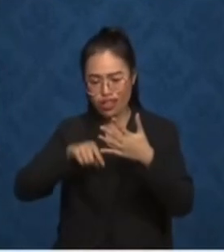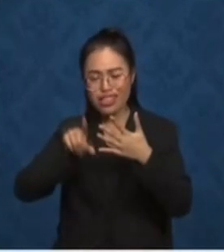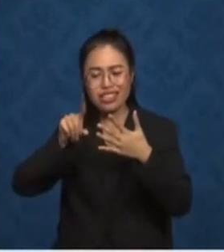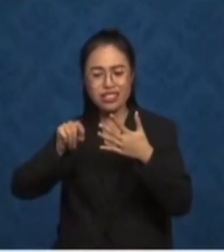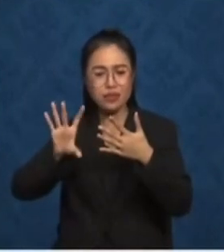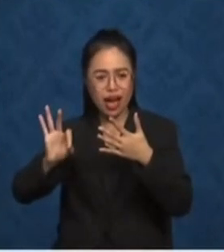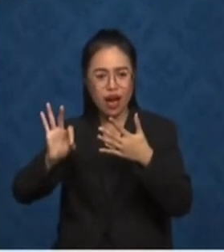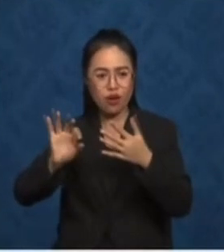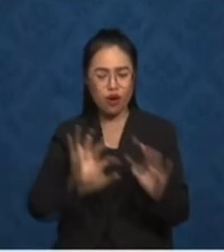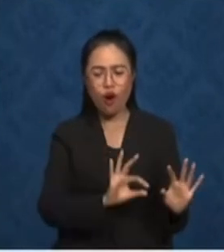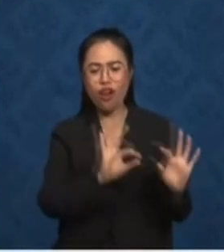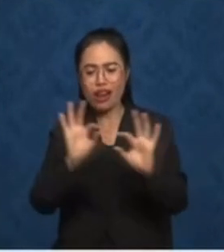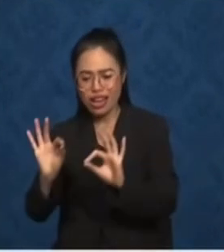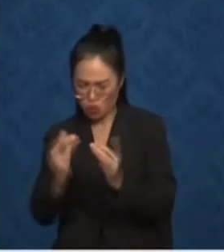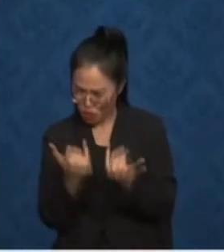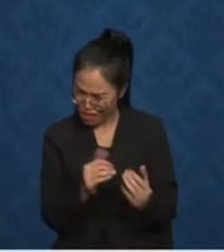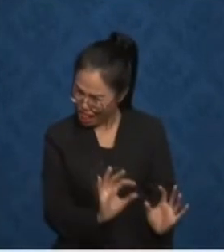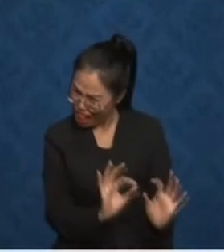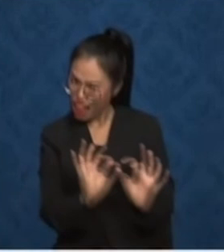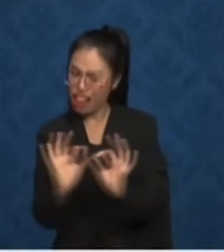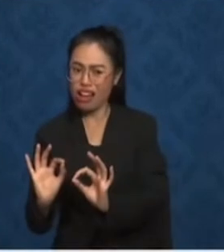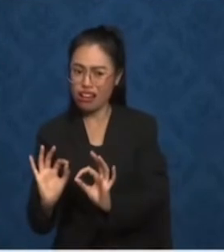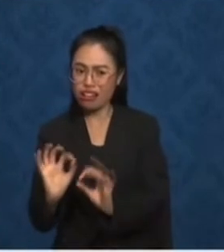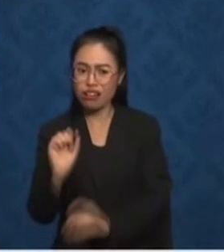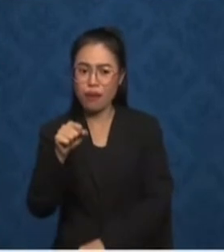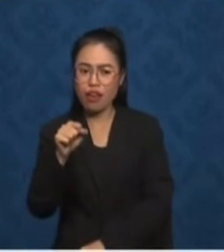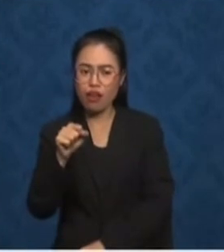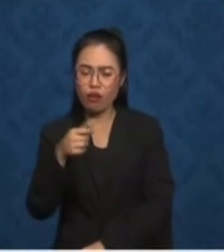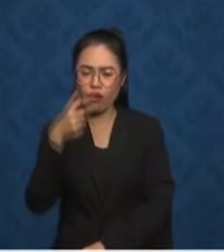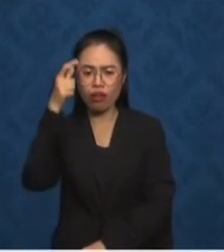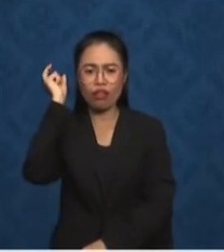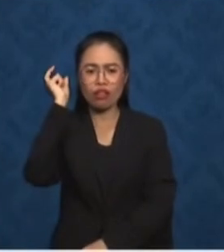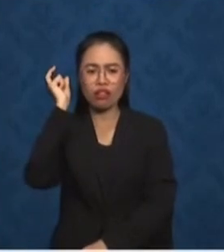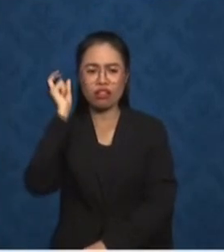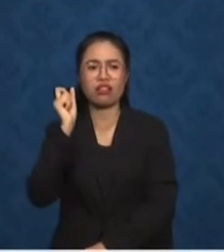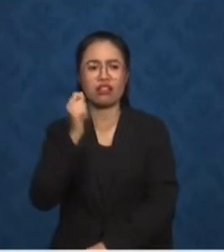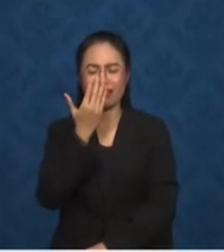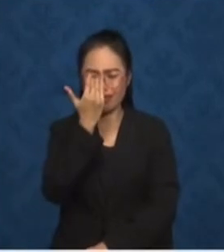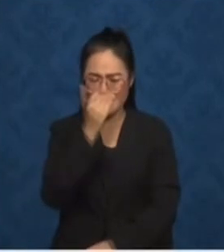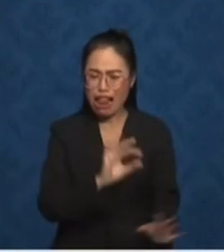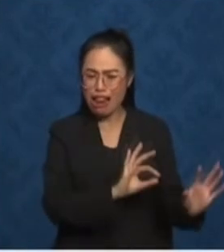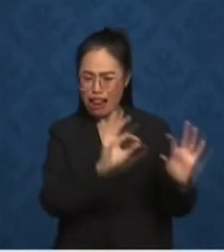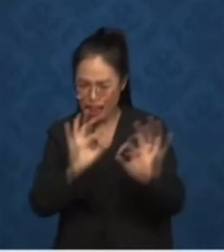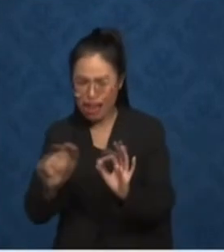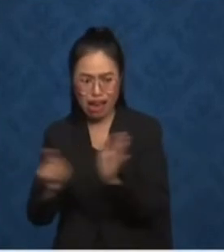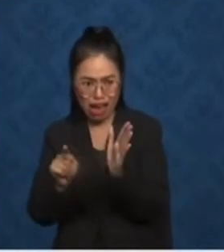ทินไ้นะครวท่จะมาตอบท่านเลื่อนอกแล้วนะครัอันนี้ผมไม่เข้าใจจๆ ท่รฐมนตีพัชรวาตนะคร